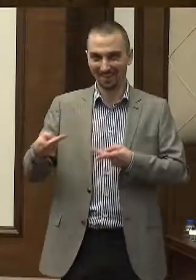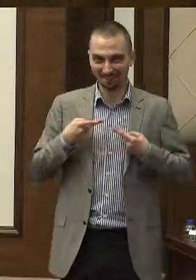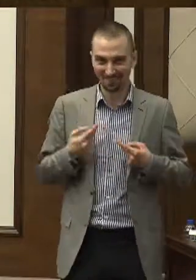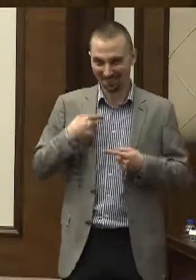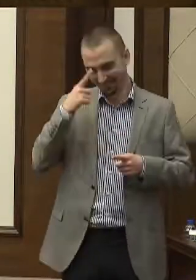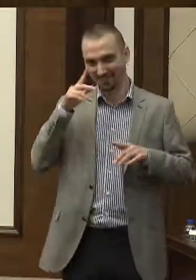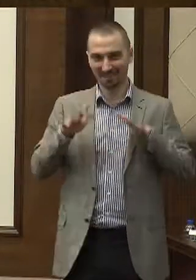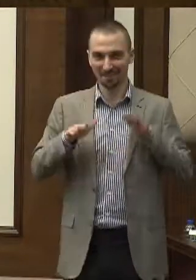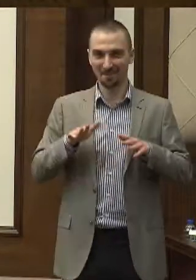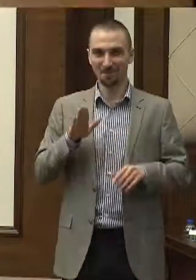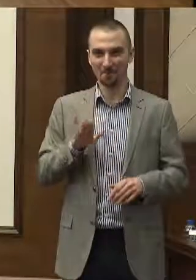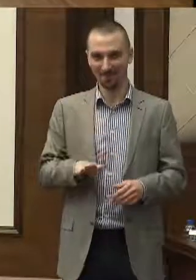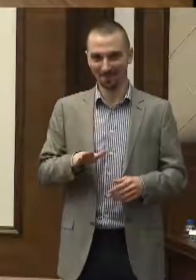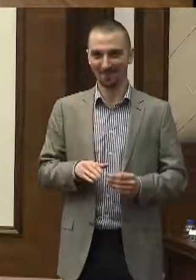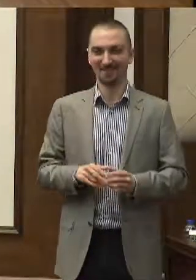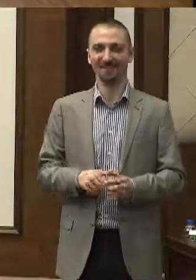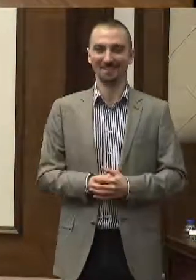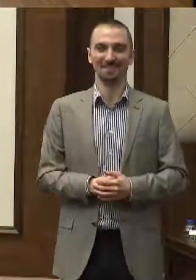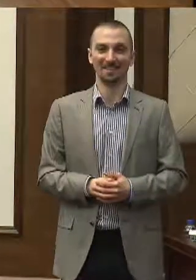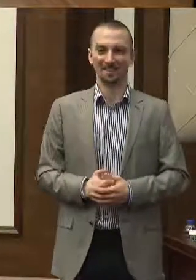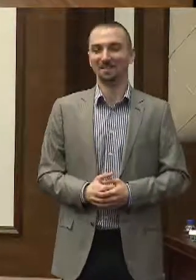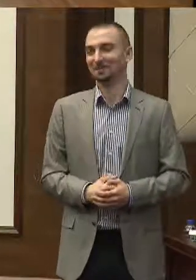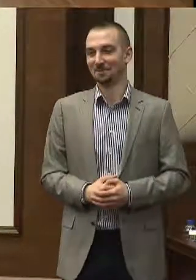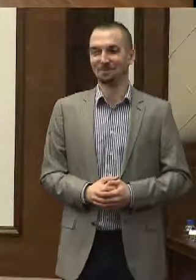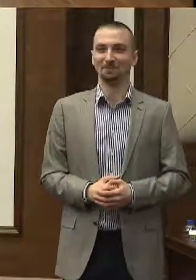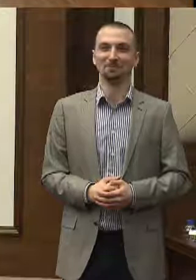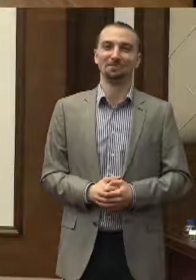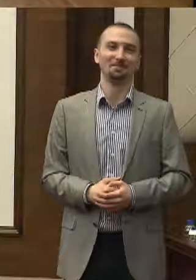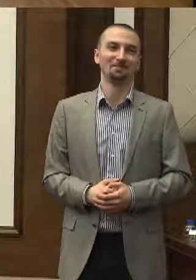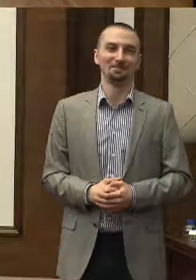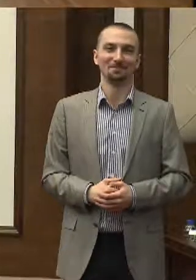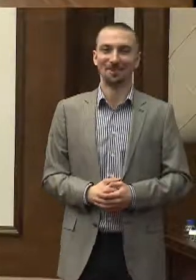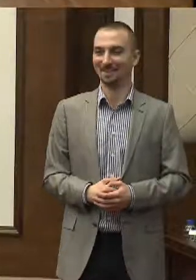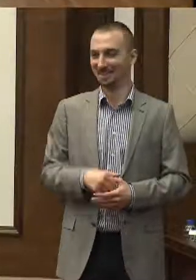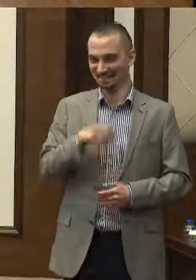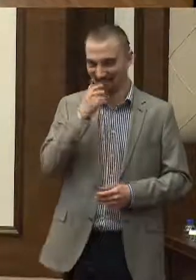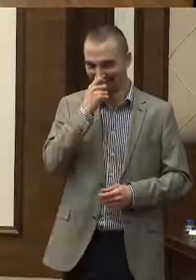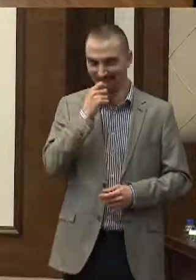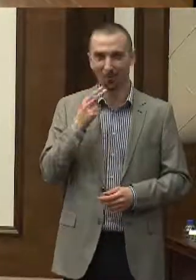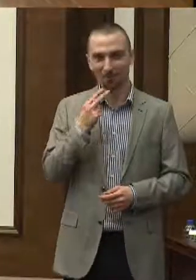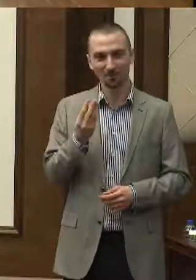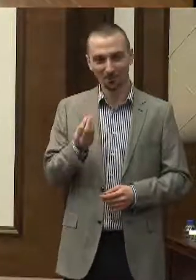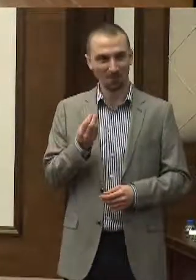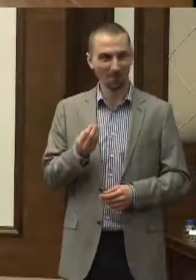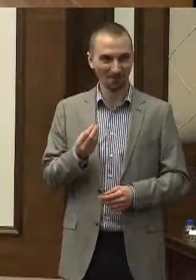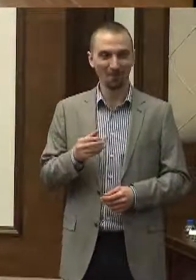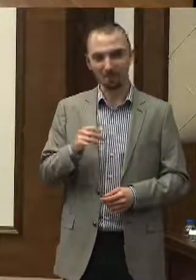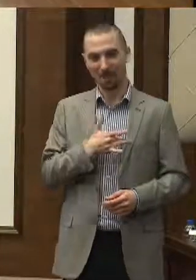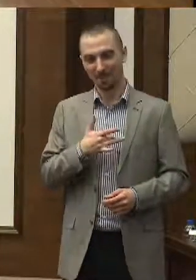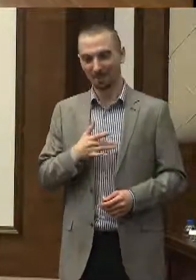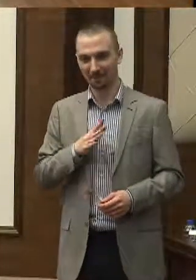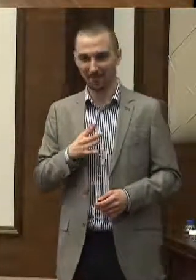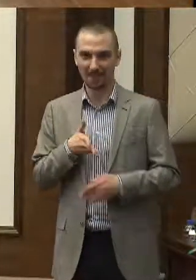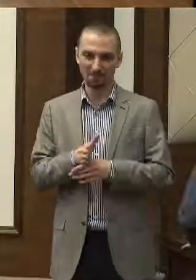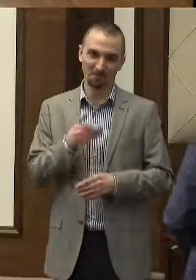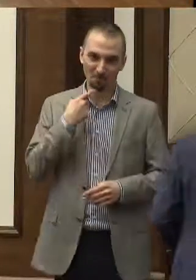geldiğimi gene ifade ediyorum. Çok güzeldi konuşmanız ama. Evet. Bak, evet. Yüreklerinde engel olmadığını kimse söylemedi. Evet. Hocam,